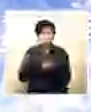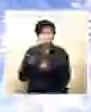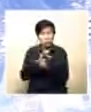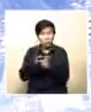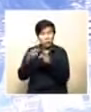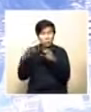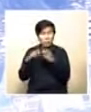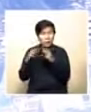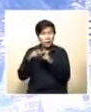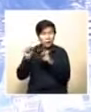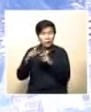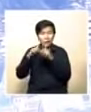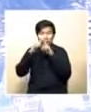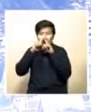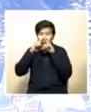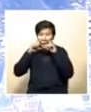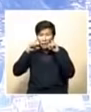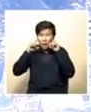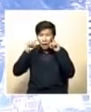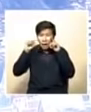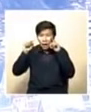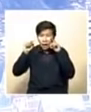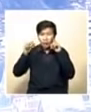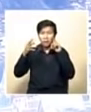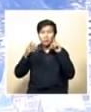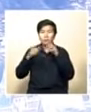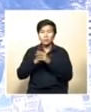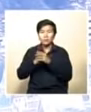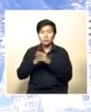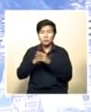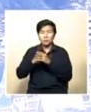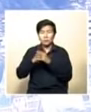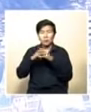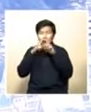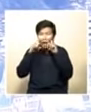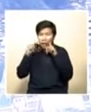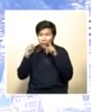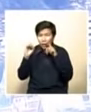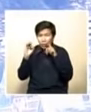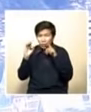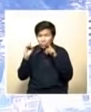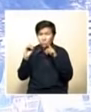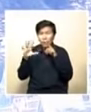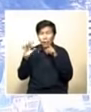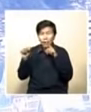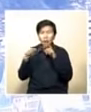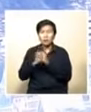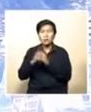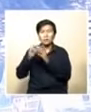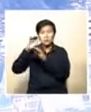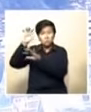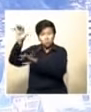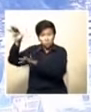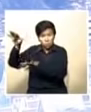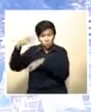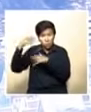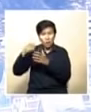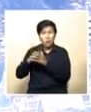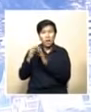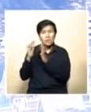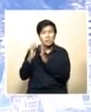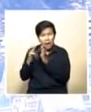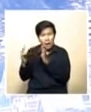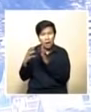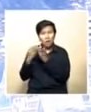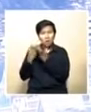วันรวมเป็น5วันก็ปล่อยของออกมาได้ฉะนั้นใครที่จะนำเข้าเพื่อจะม